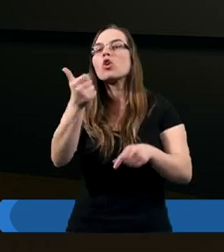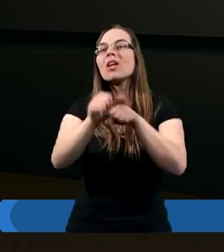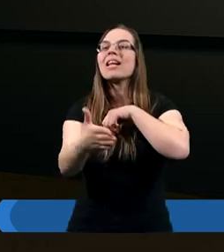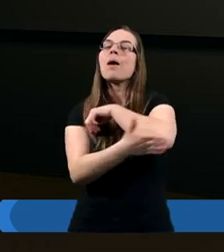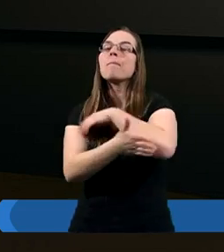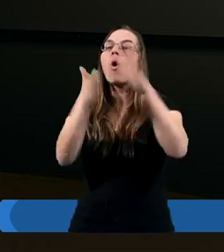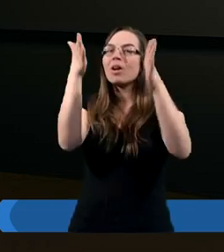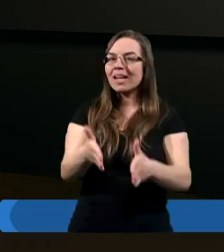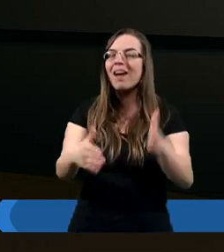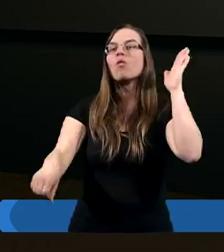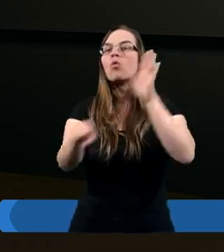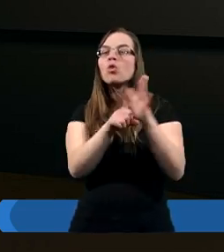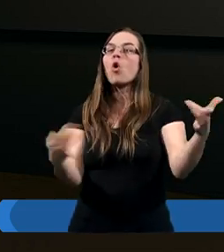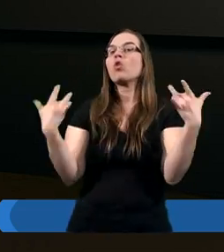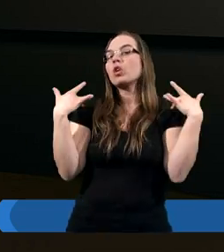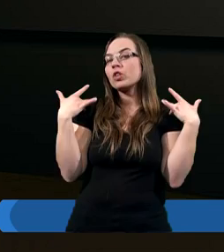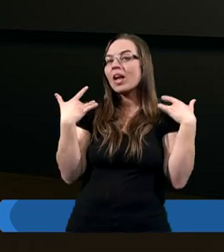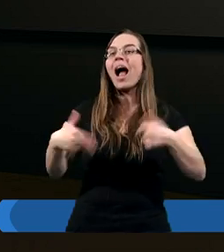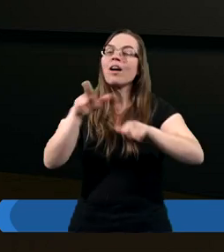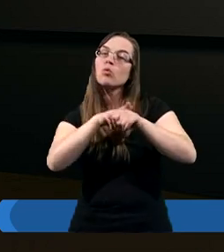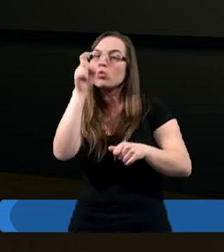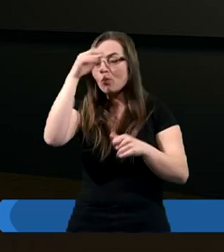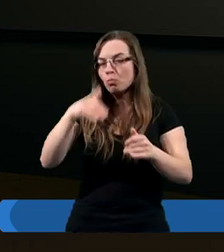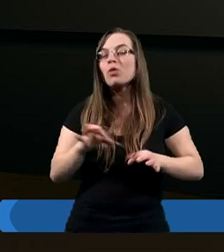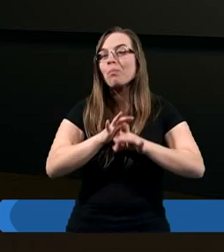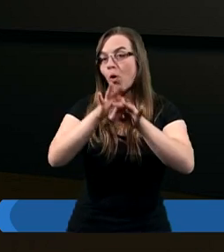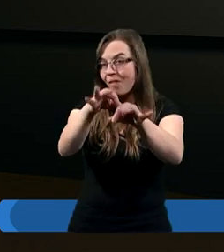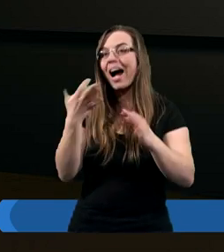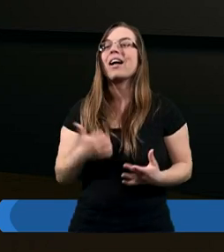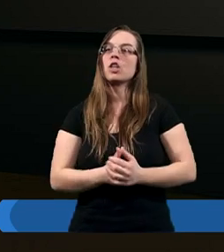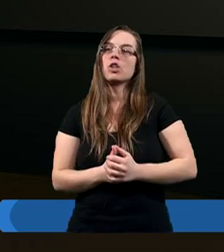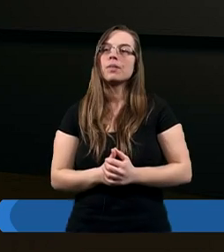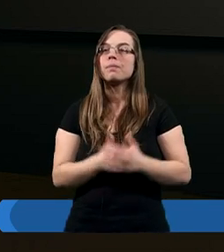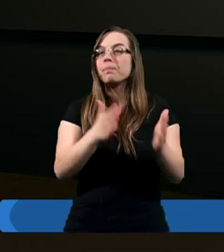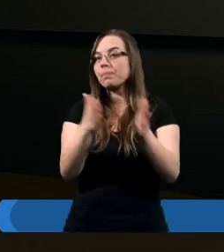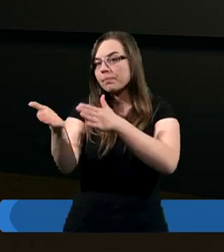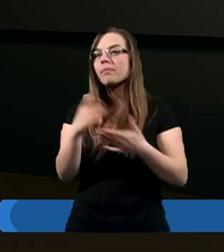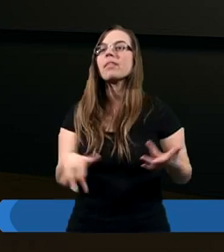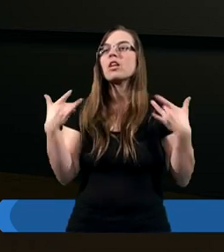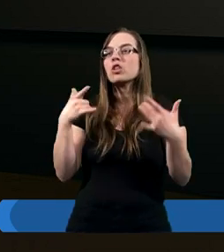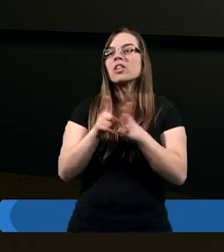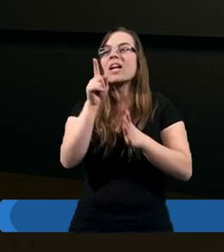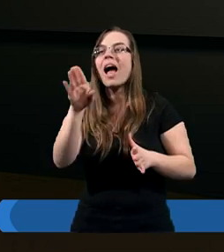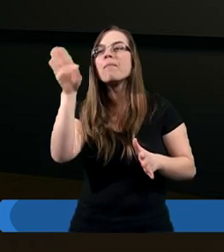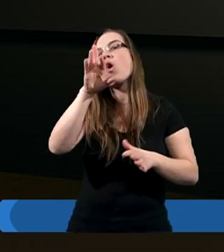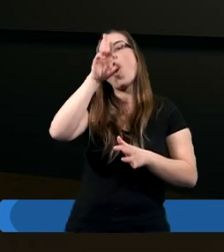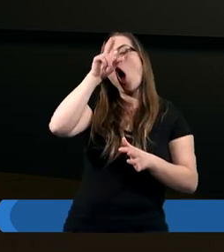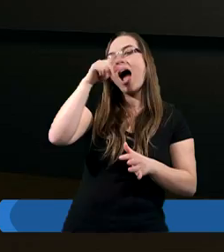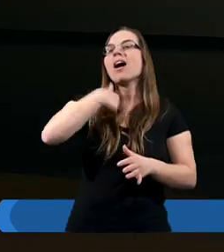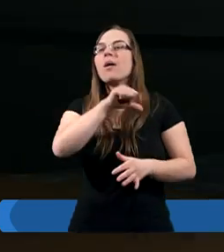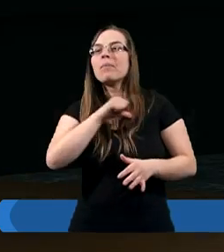podstawą do życia, które człowiek może prowadzić. Życie dla Boga też często kojarzy